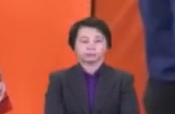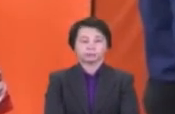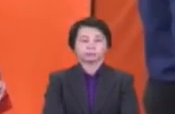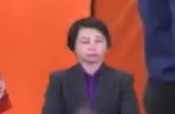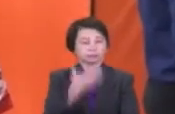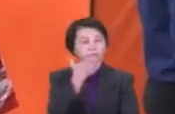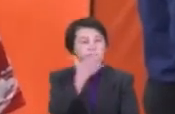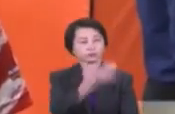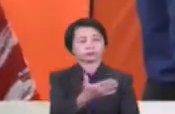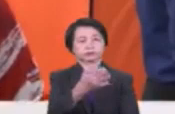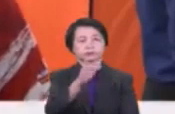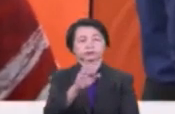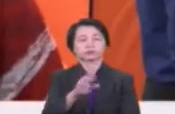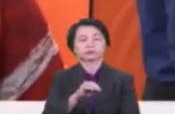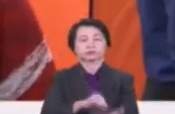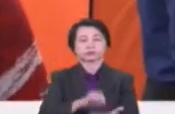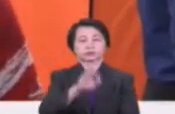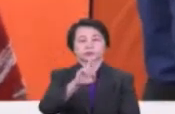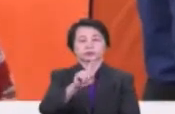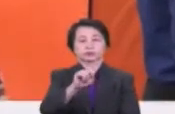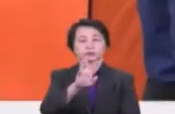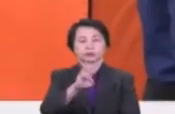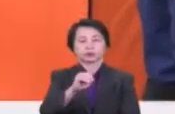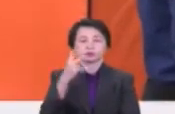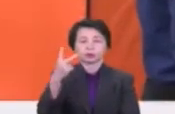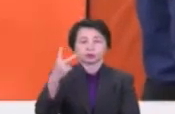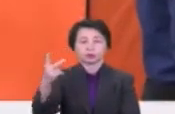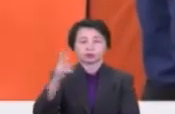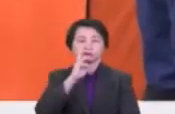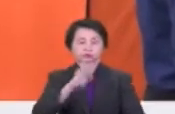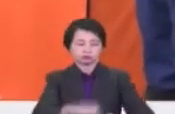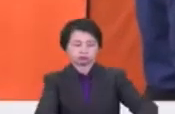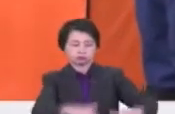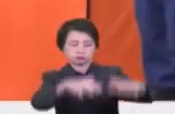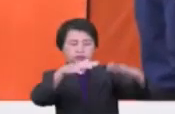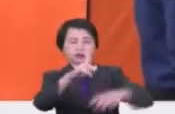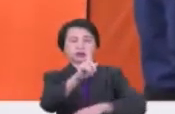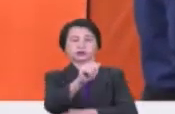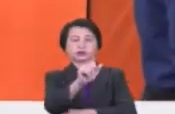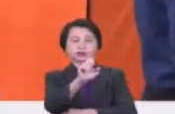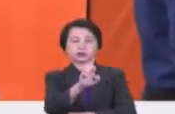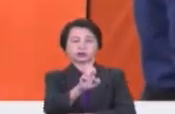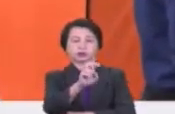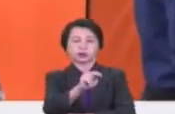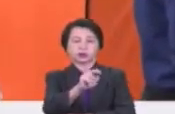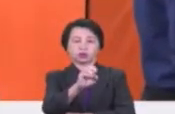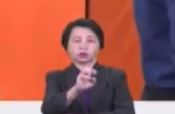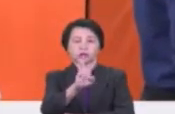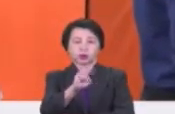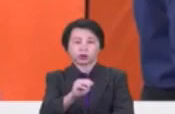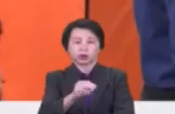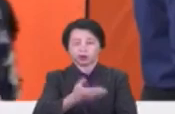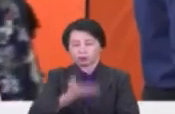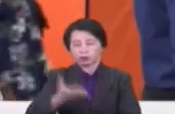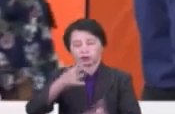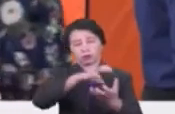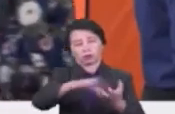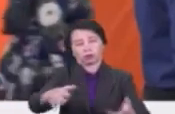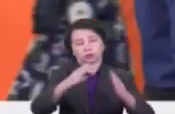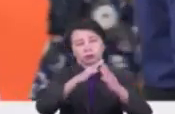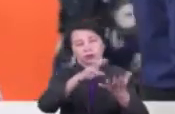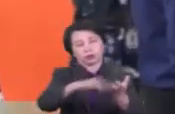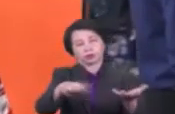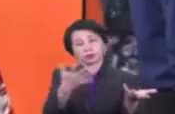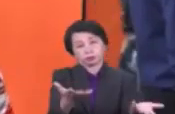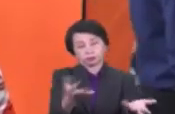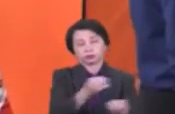Terima kasih Redwin di RTM Kota Kinabalu. Susulan kejadian banjir di daerah Tenom bukan saja menjejaskan harta benda dan rumah penduduk tetapi